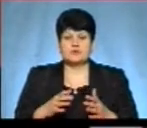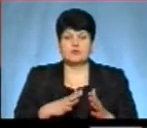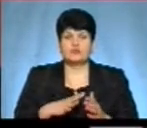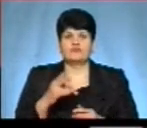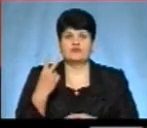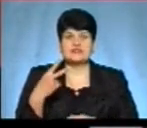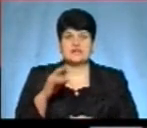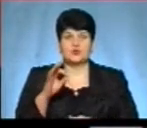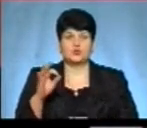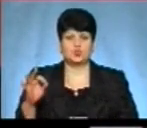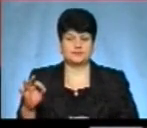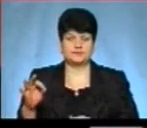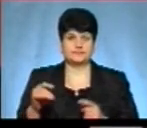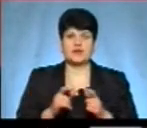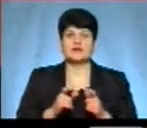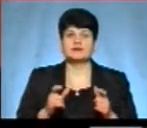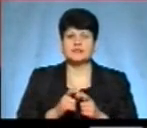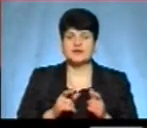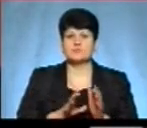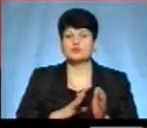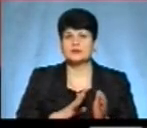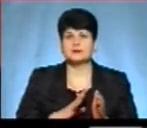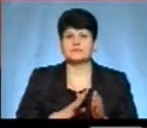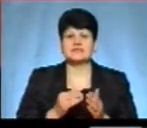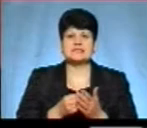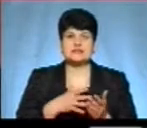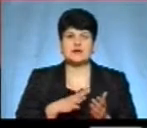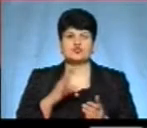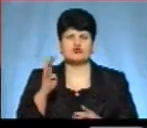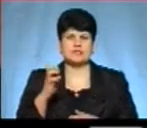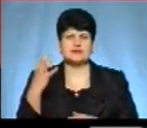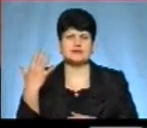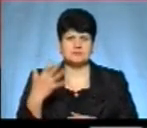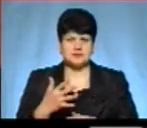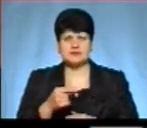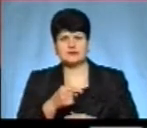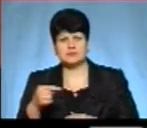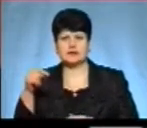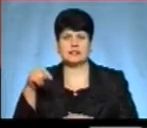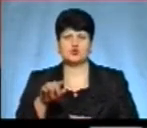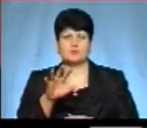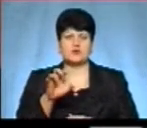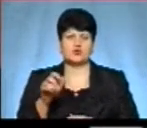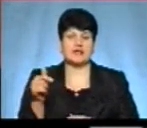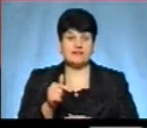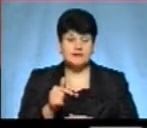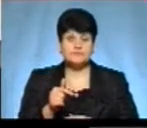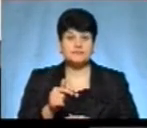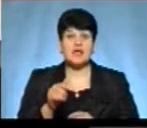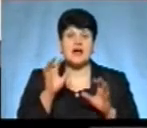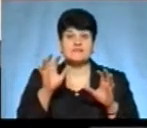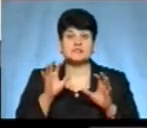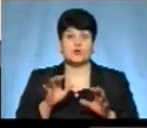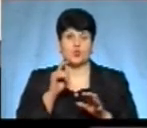20:00. Квитки стартували, скажімо так, ціна їх від 450 до 1500 гривень. Так? А в законі України,